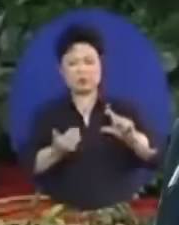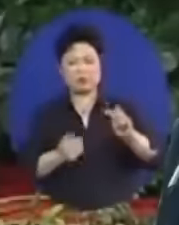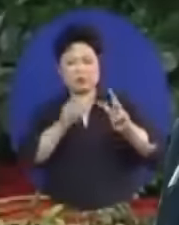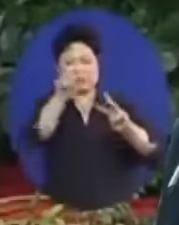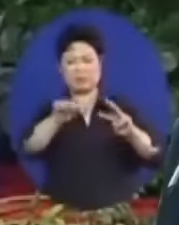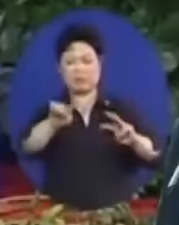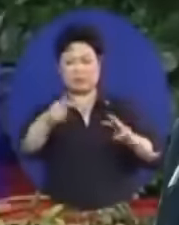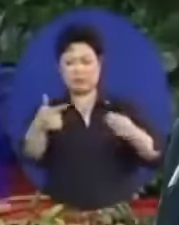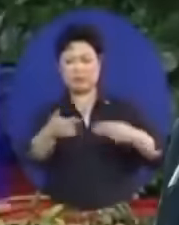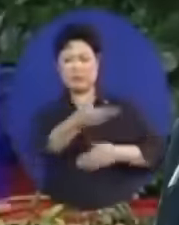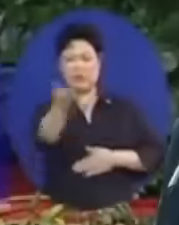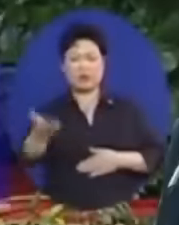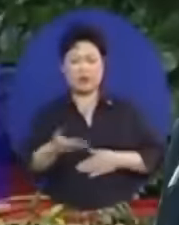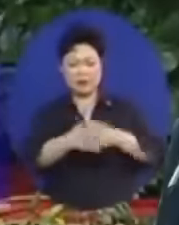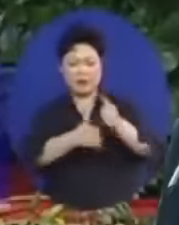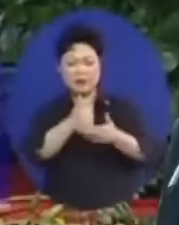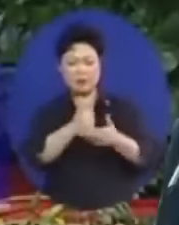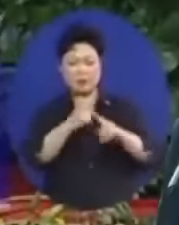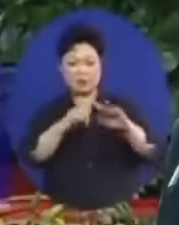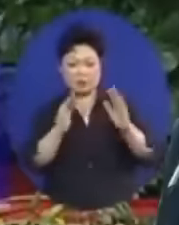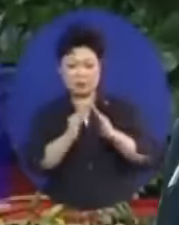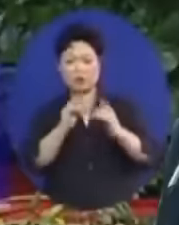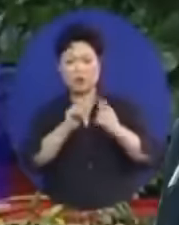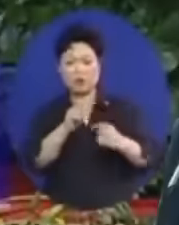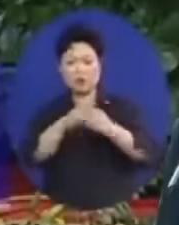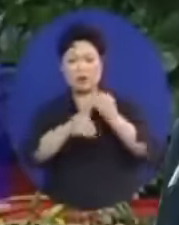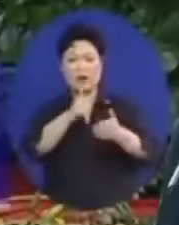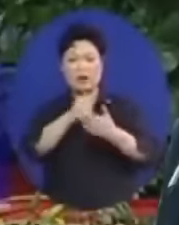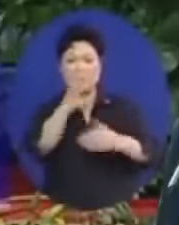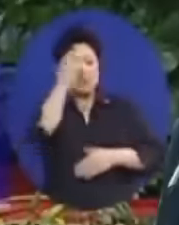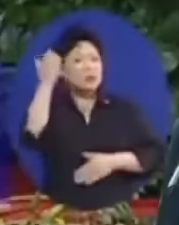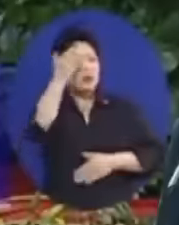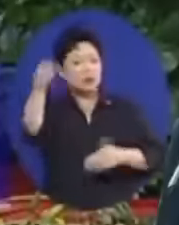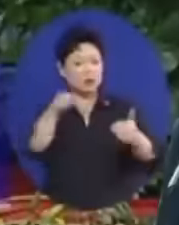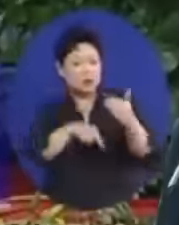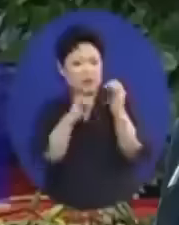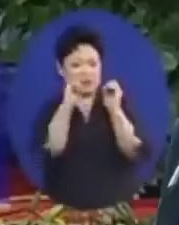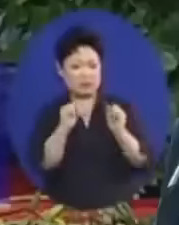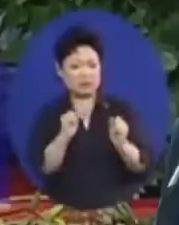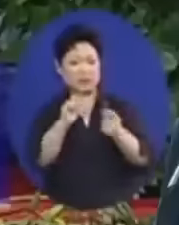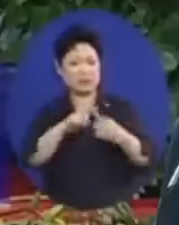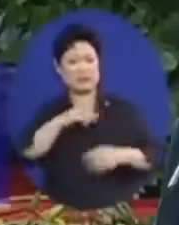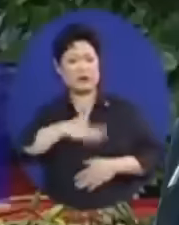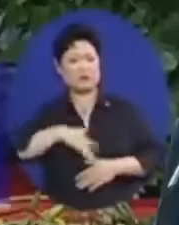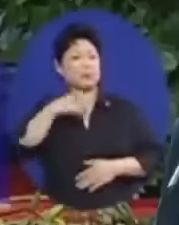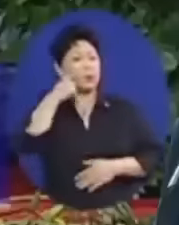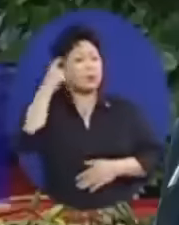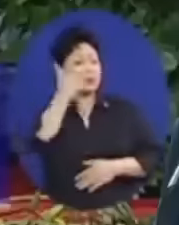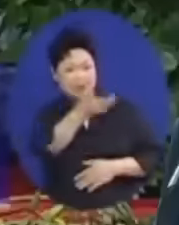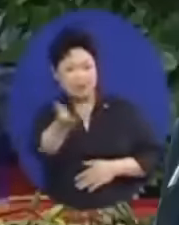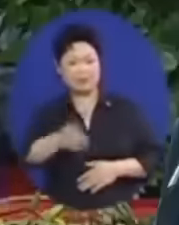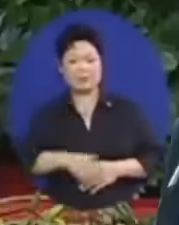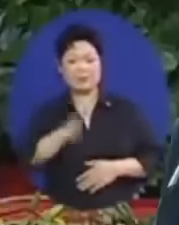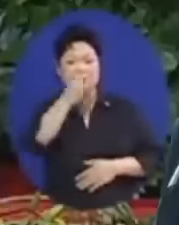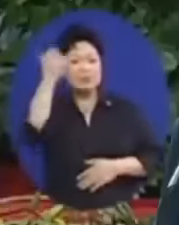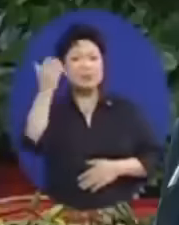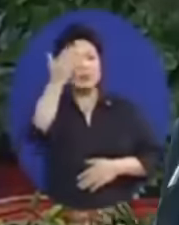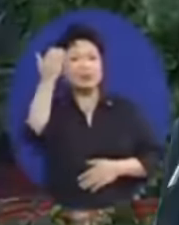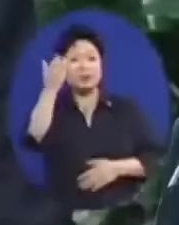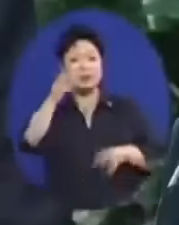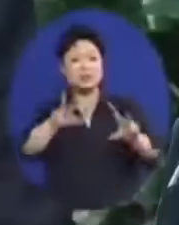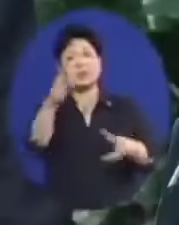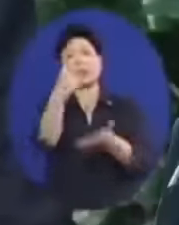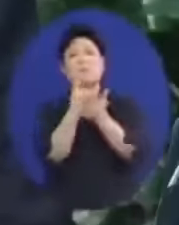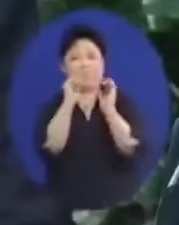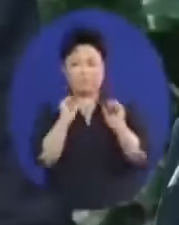3장 16절에 너희는 너희가 하나님의 성전인 것과 하나님의 성령이 너희 안에 계시는 것을 알지 못하느냐. 성령이 이제 와